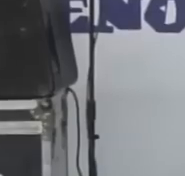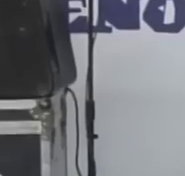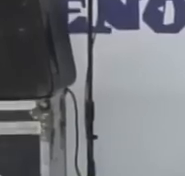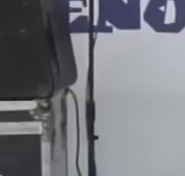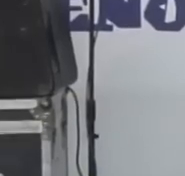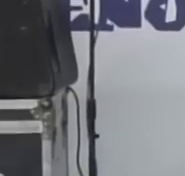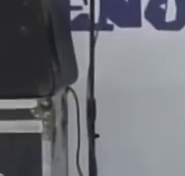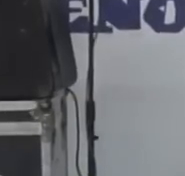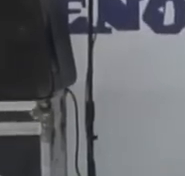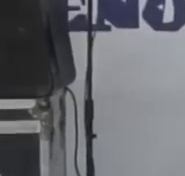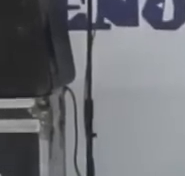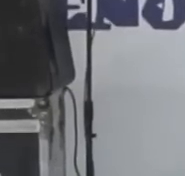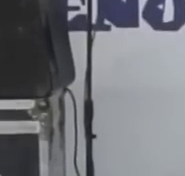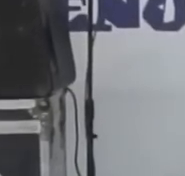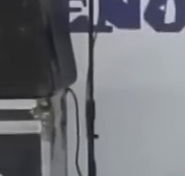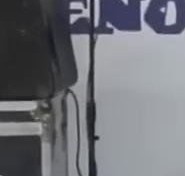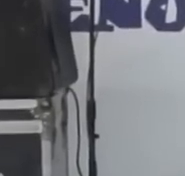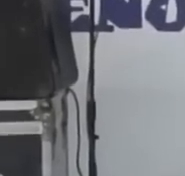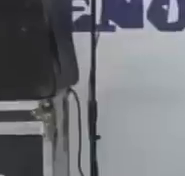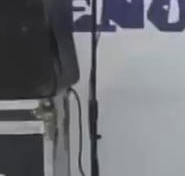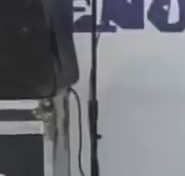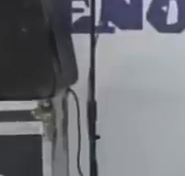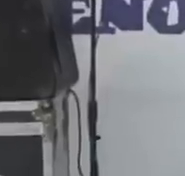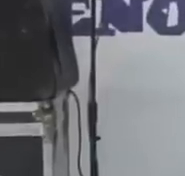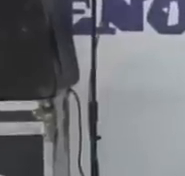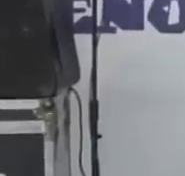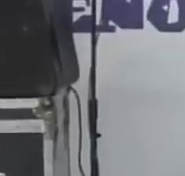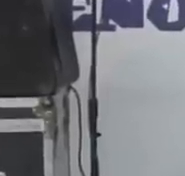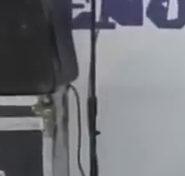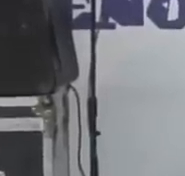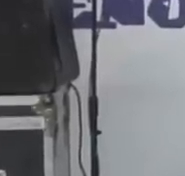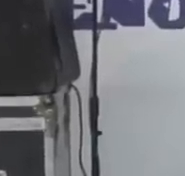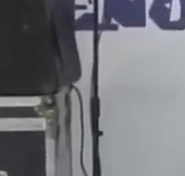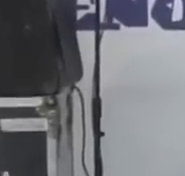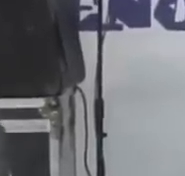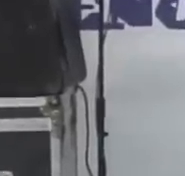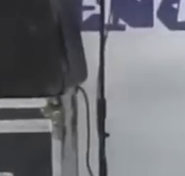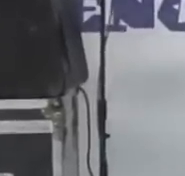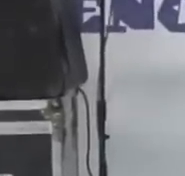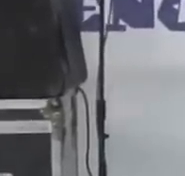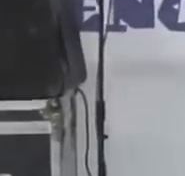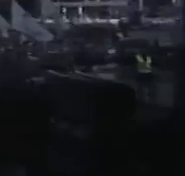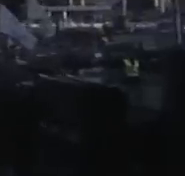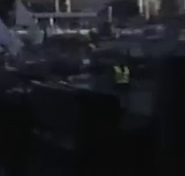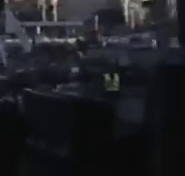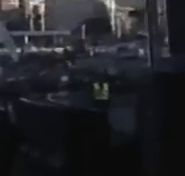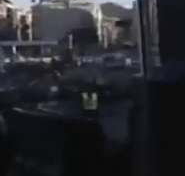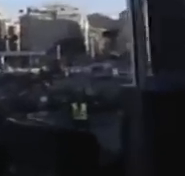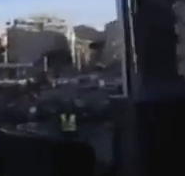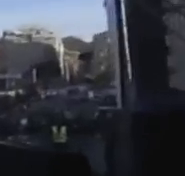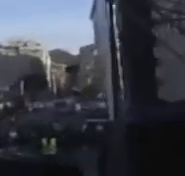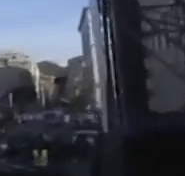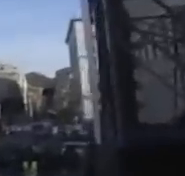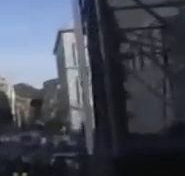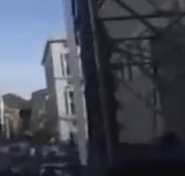di meno, ma come vedete i tempi cambiano. Un Papa dà le dimissioni, un Papa, un amministratore delegato tedesco del Vaticano